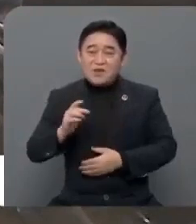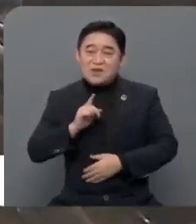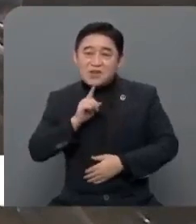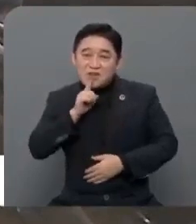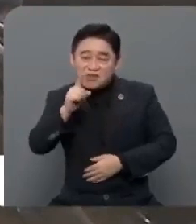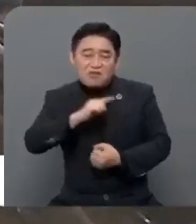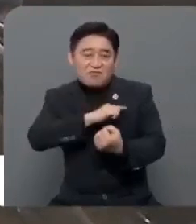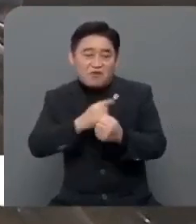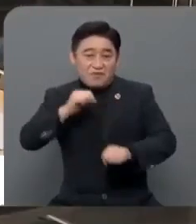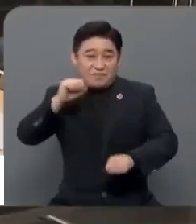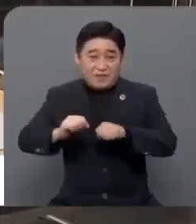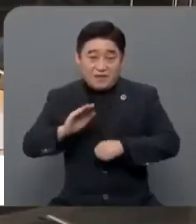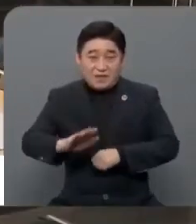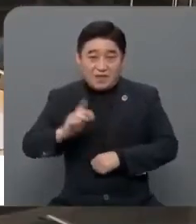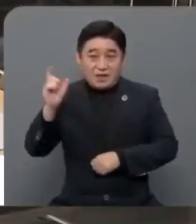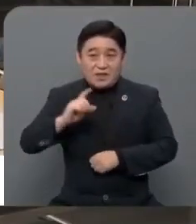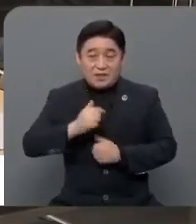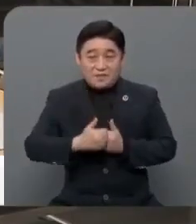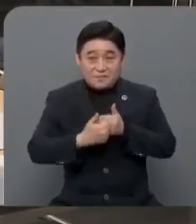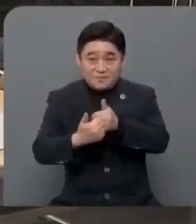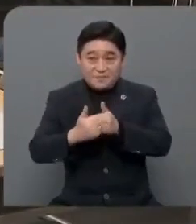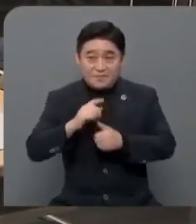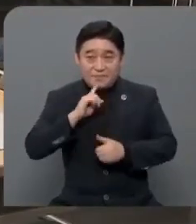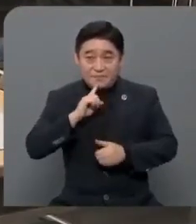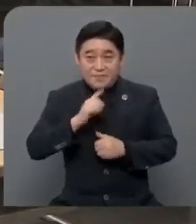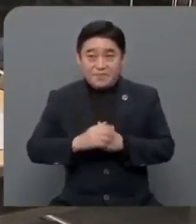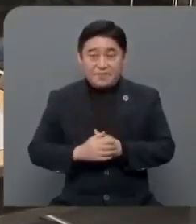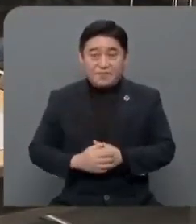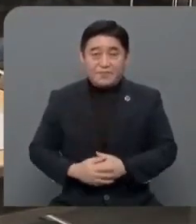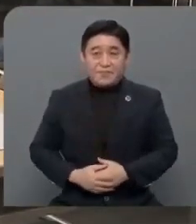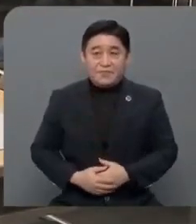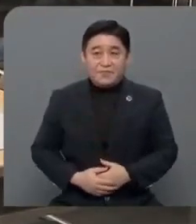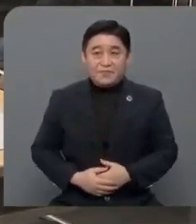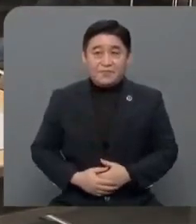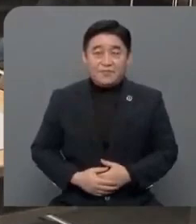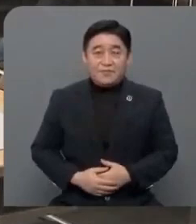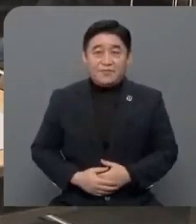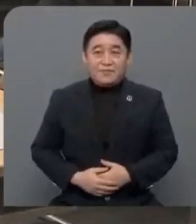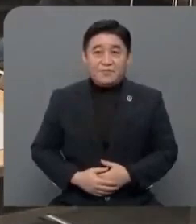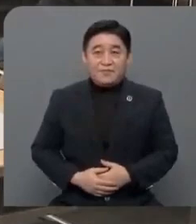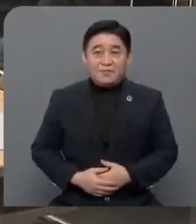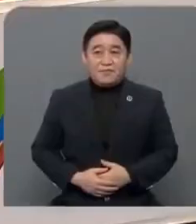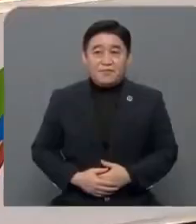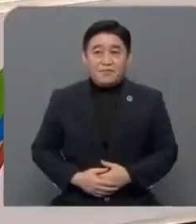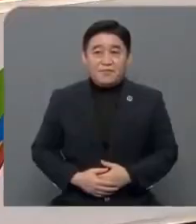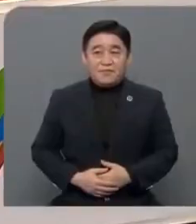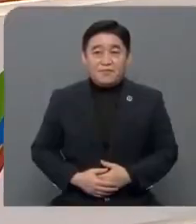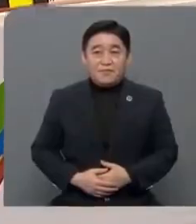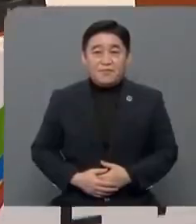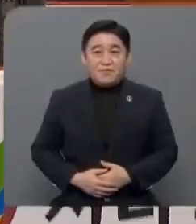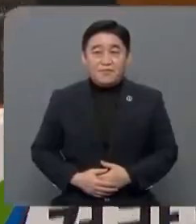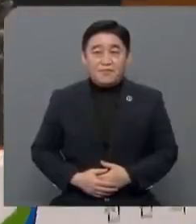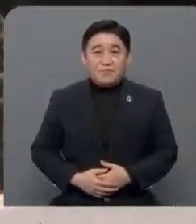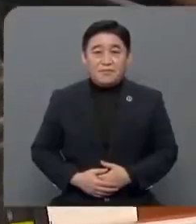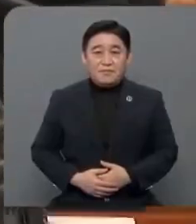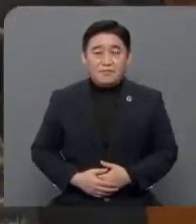강력히 대응하겠다고 밝혔습니다. 지금까지 전라북도 재난안전대책본부에서 KBS 뉴스 서윤덕입니다.